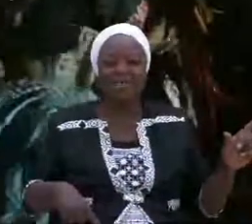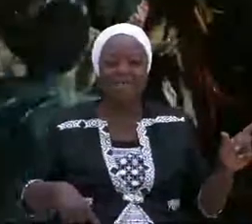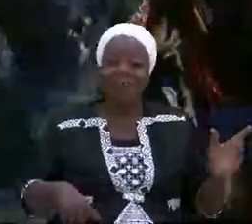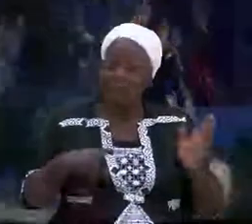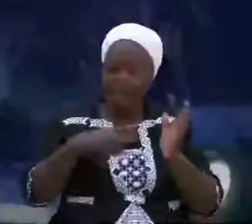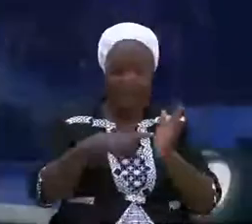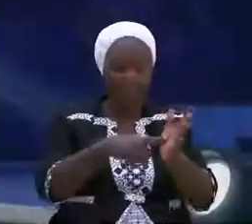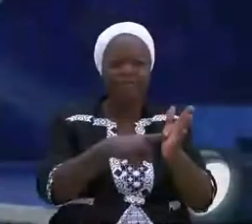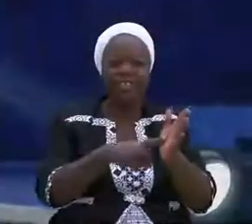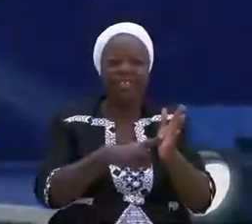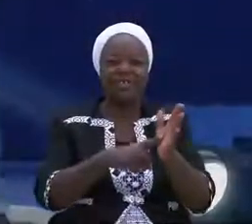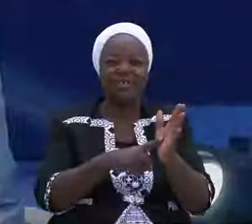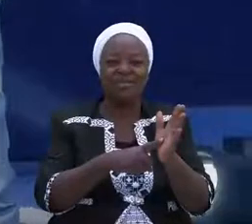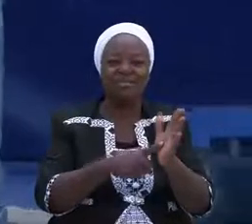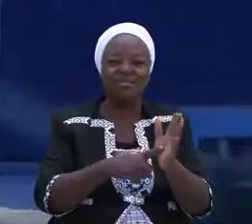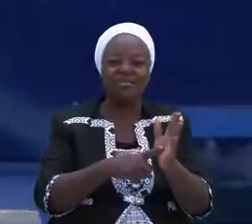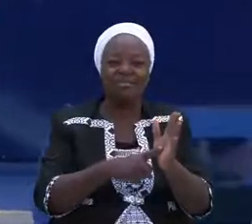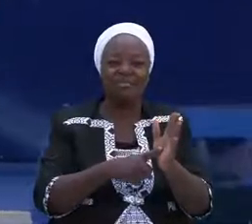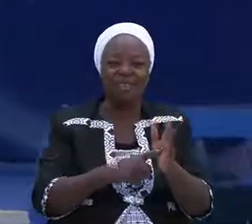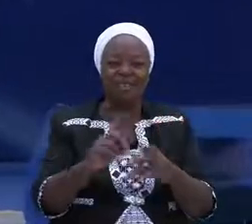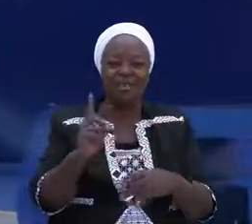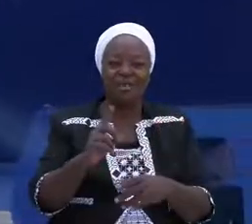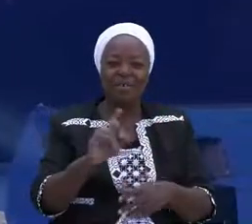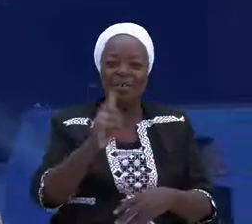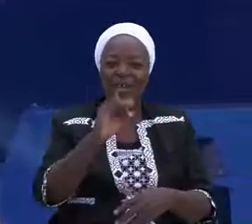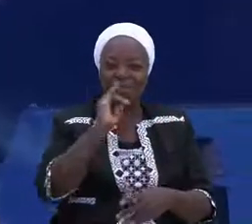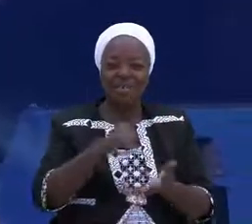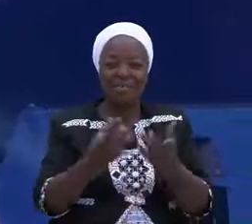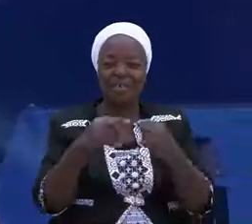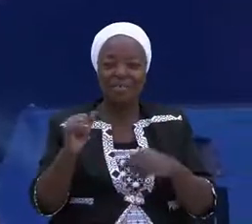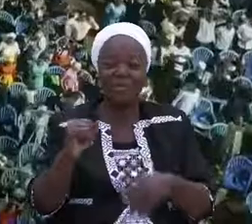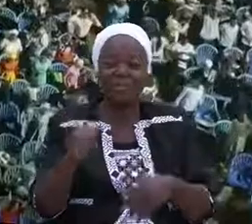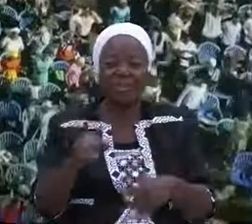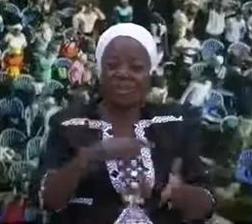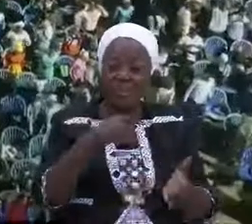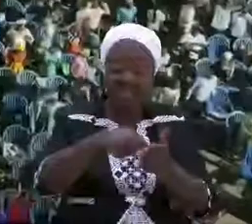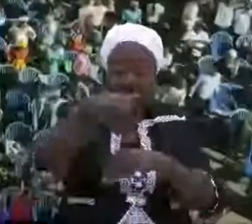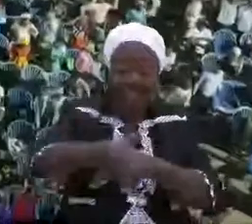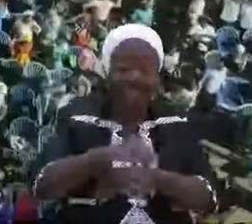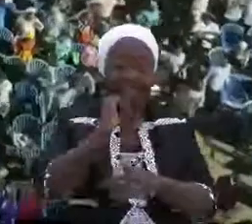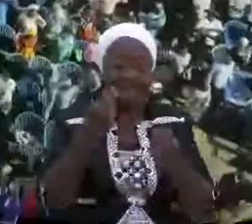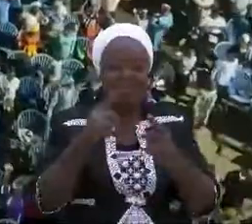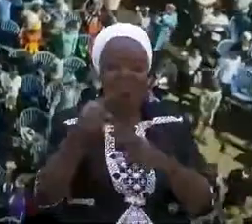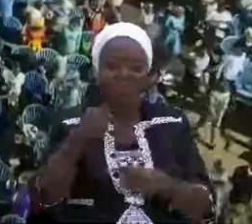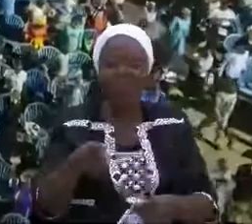La manifestation. Où est-ce que ça vient? Ça vient pour qui? Ça vient pour toi.